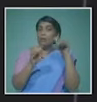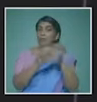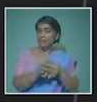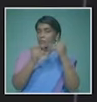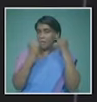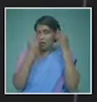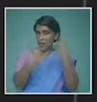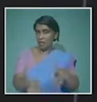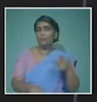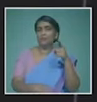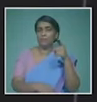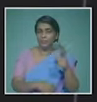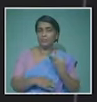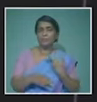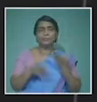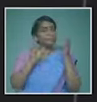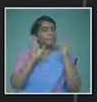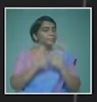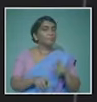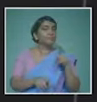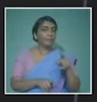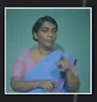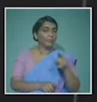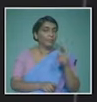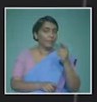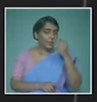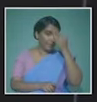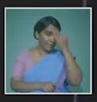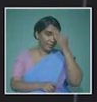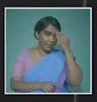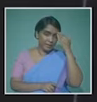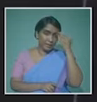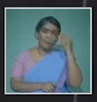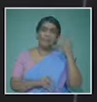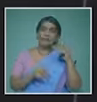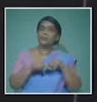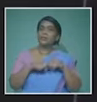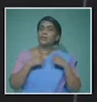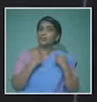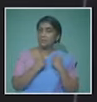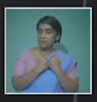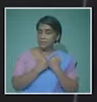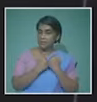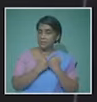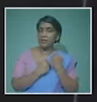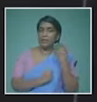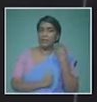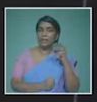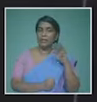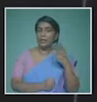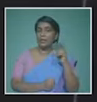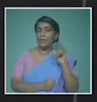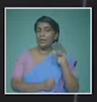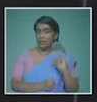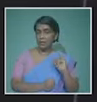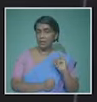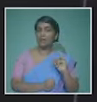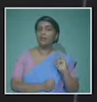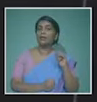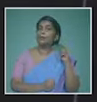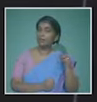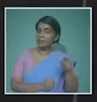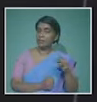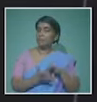இட்டிலே நீங்கள் தமிழ் தேசிய கூட்டமைப்பு அல்லது தமிழர் விடுதலை கூட்டணி என்று 76ஆம் ஆண்டு பட்டுக்கோட்டை தீர்மானத்திலே